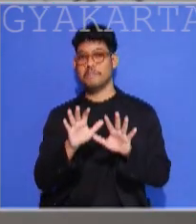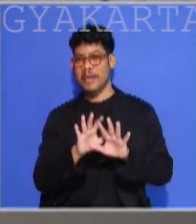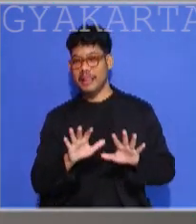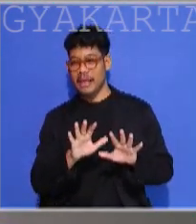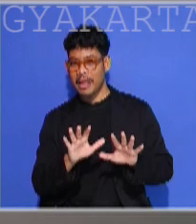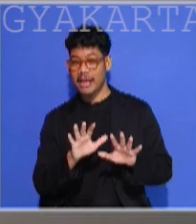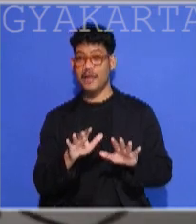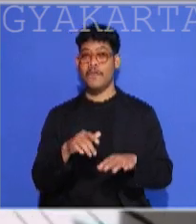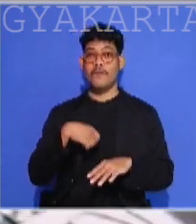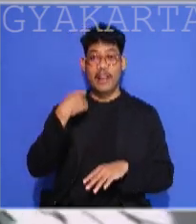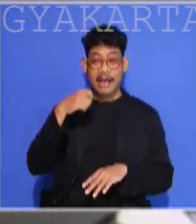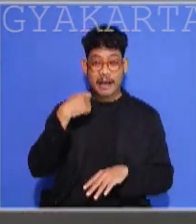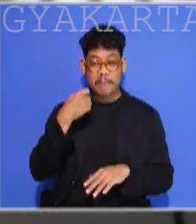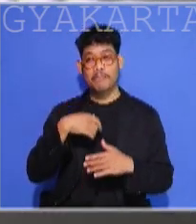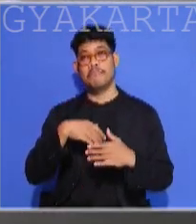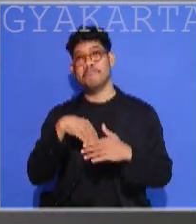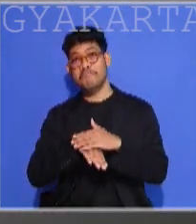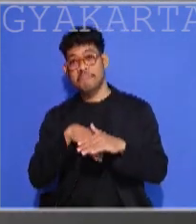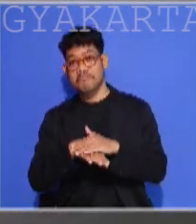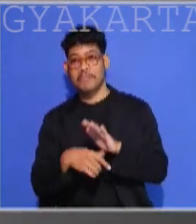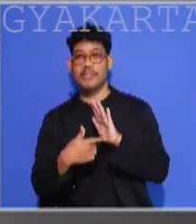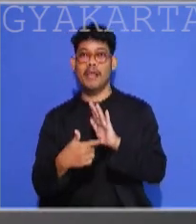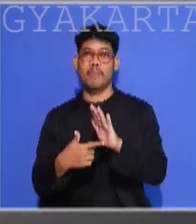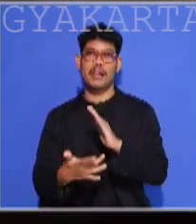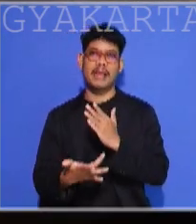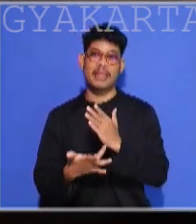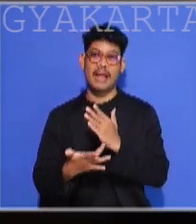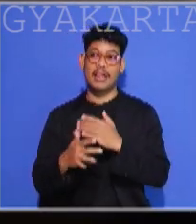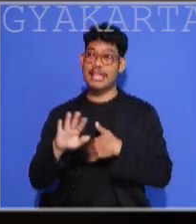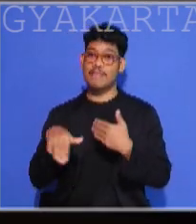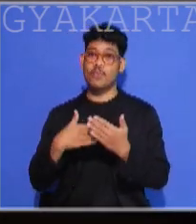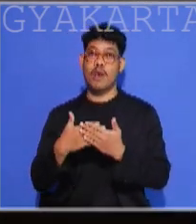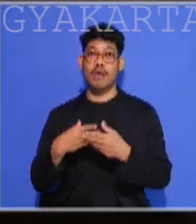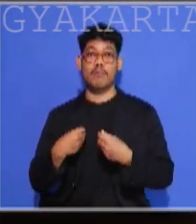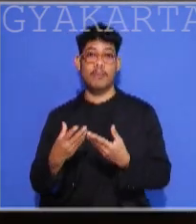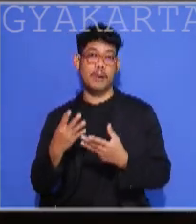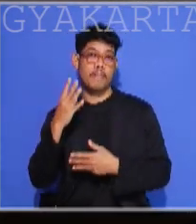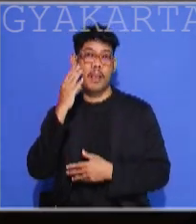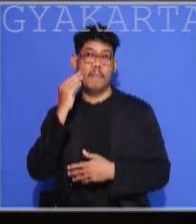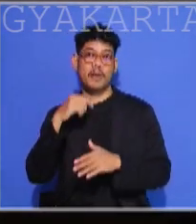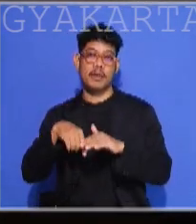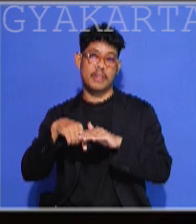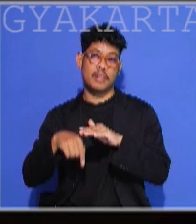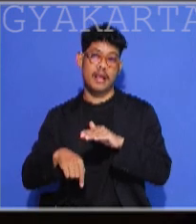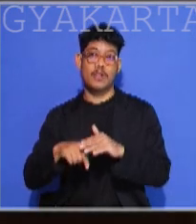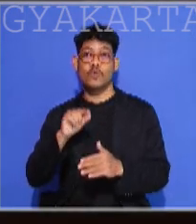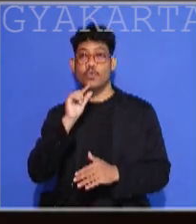moduku anyaan untukemberik pengalaman mendal dan imers